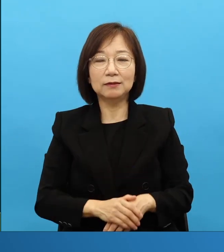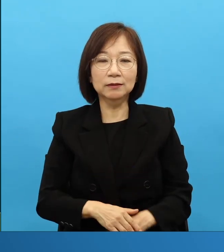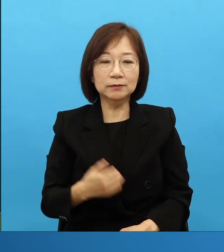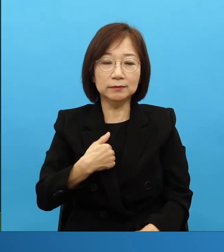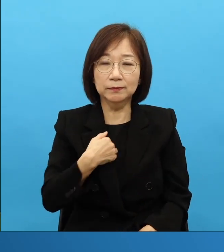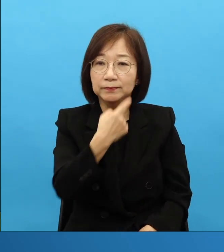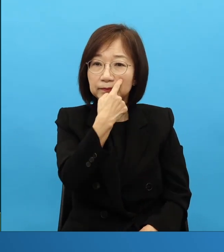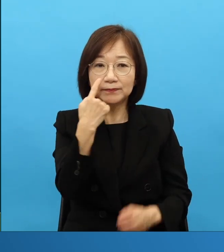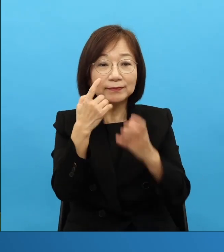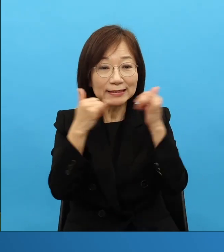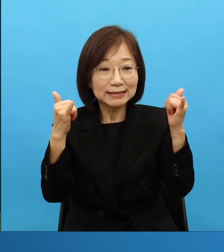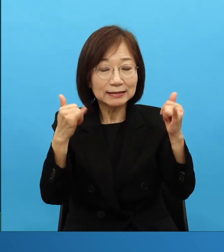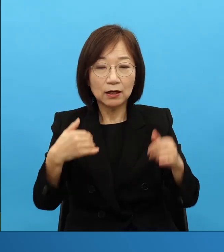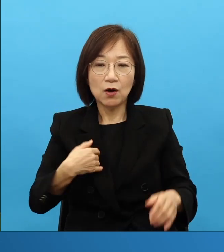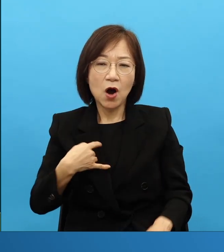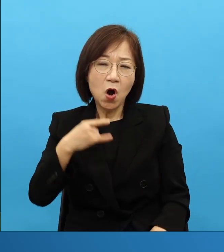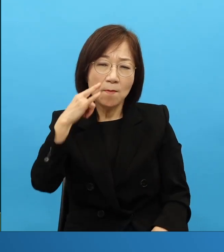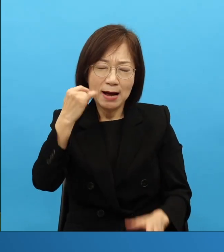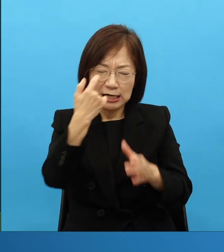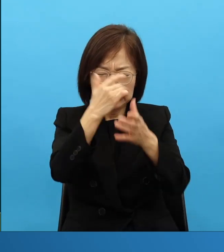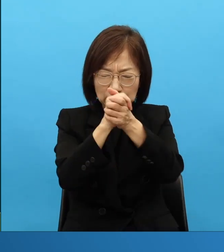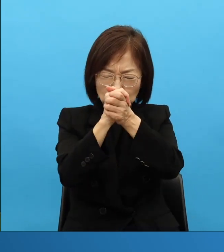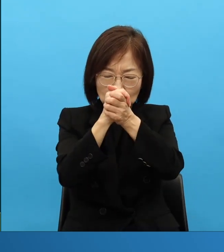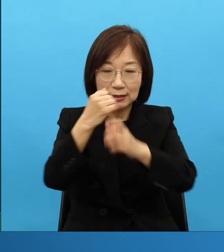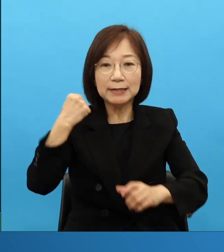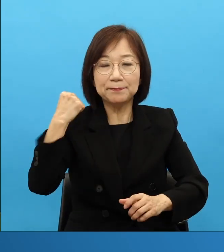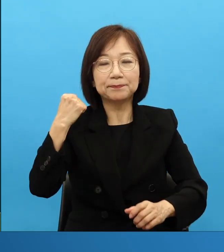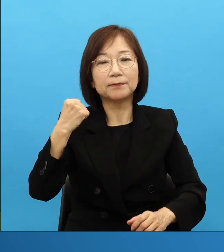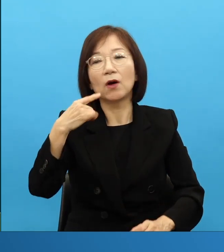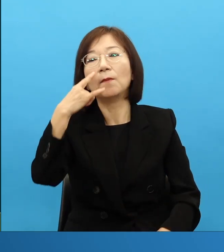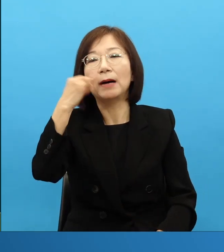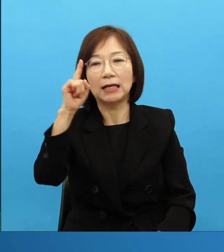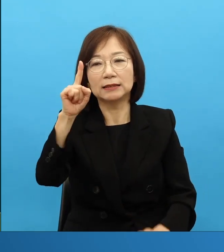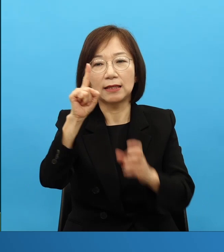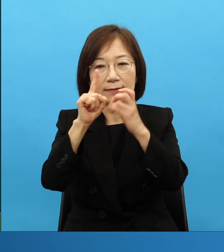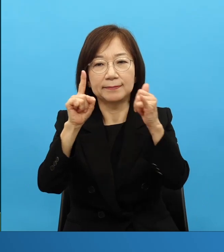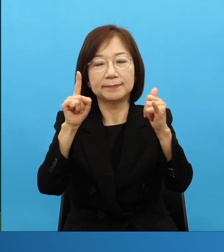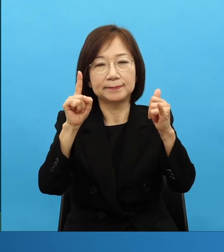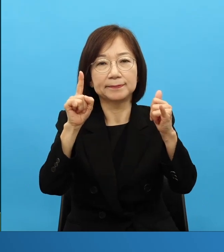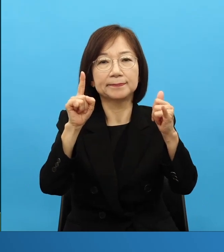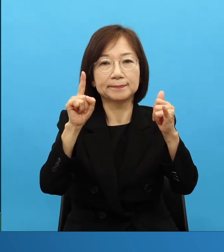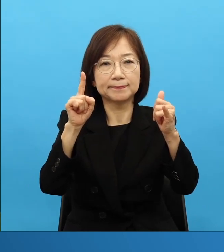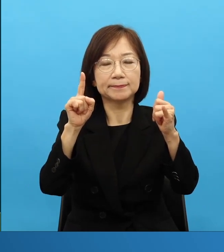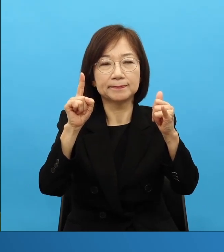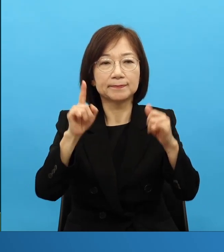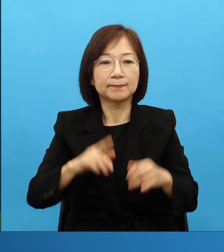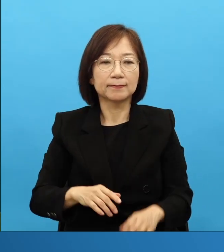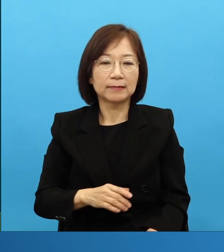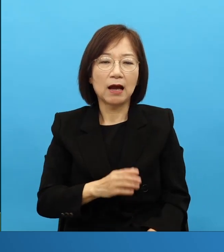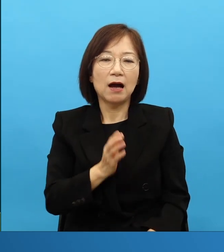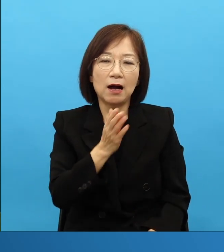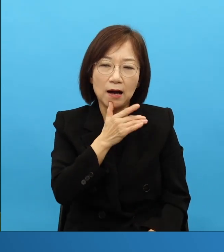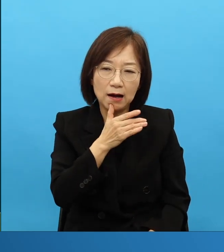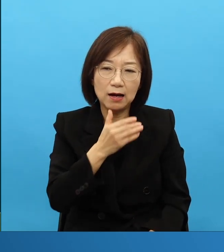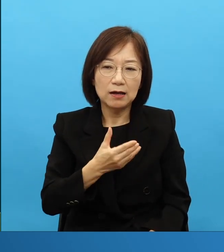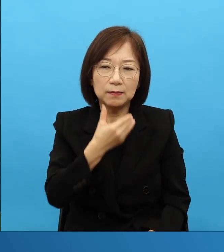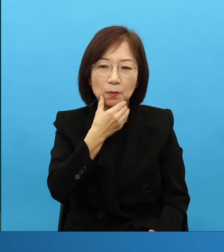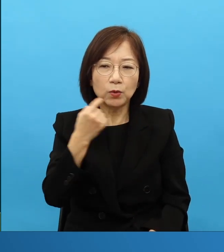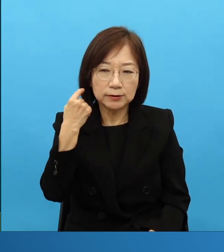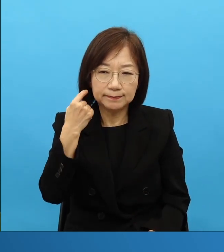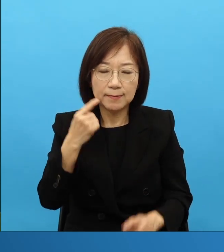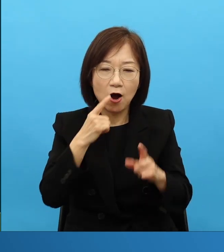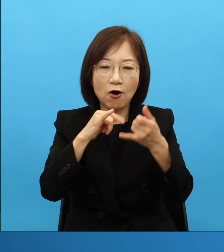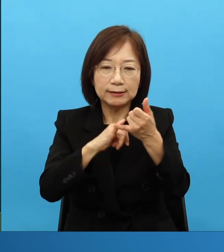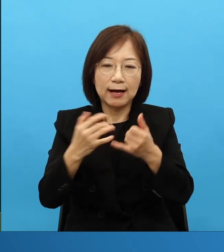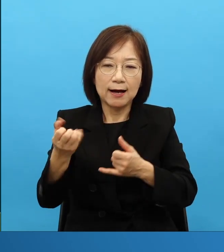기도가요. 말도 못해요 이건요. I'm a witness. My mother's prayer, we can't even fully express it. 복음 가진 언약 가진 사람이